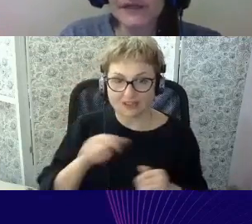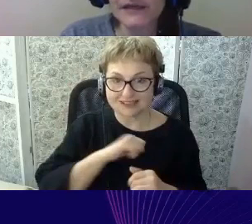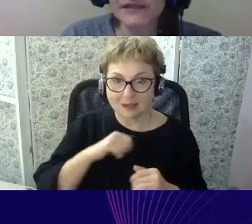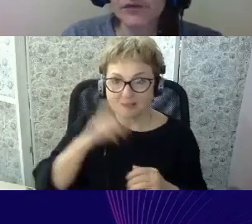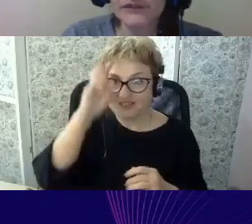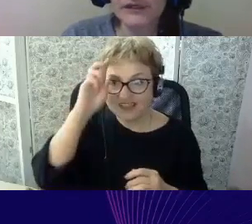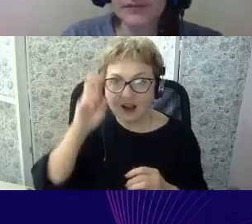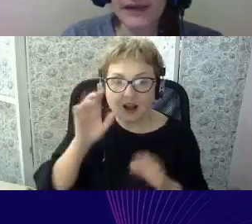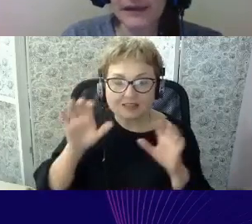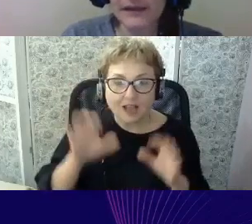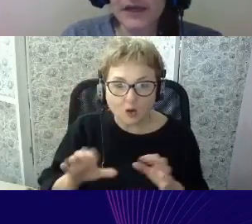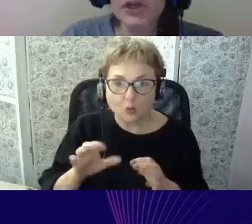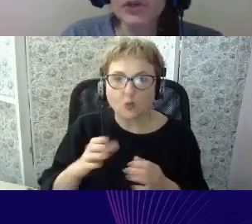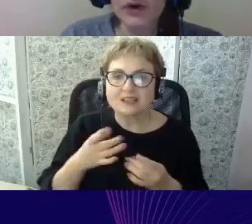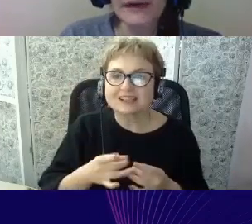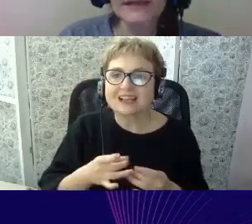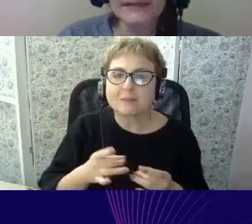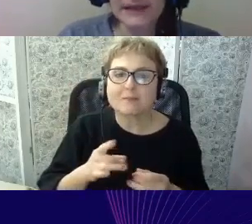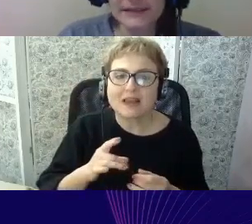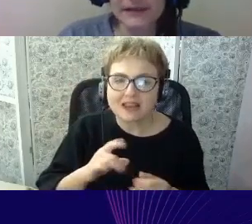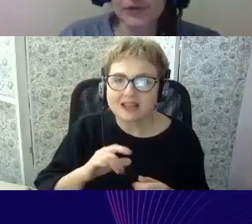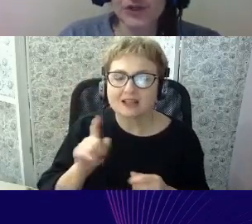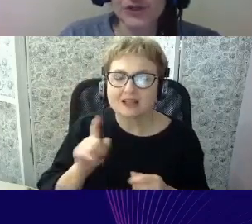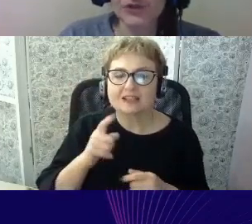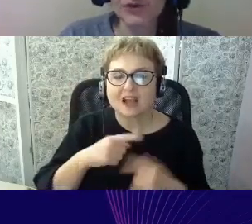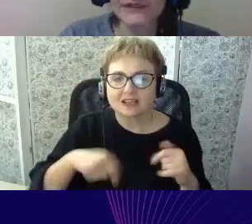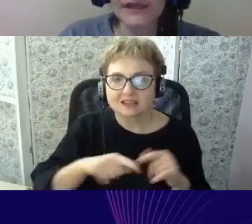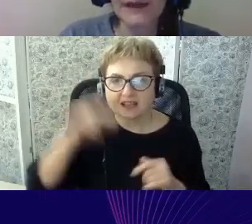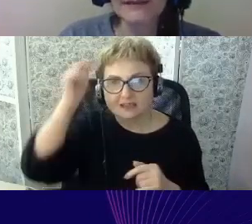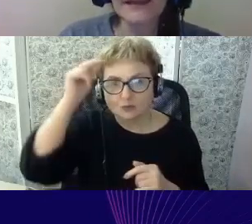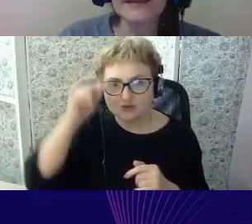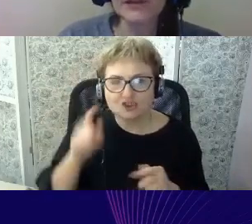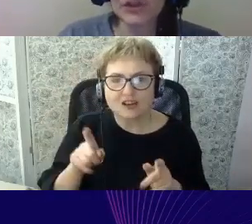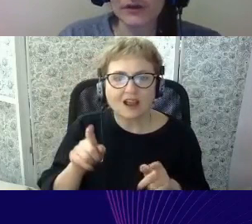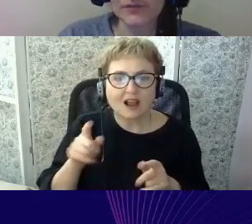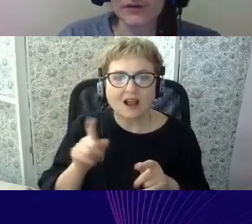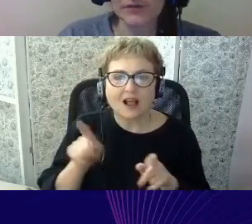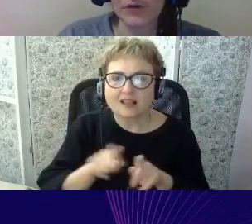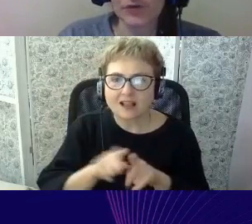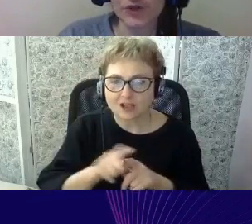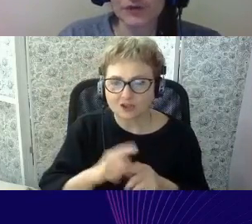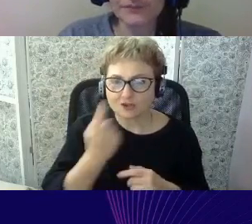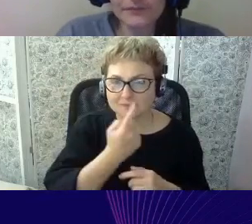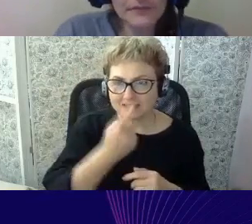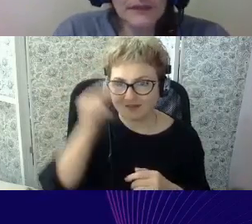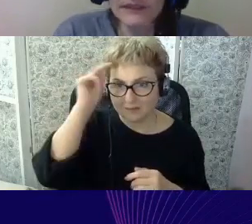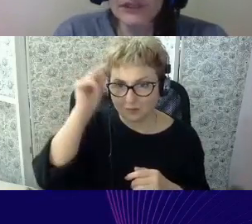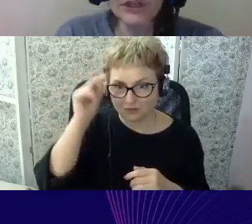сам федеральный закон закрепляет, что организация обучения строится аналогично первому